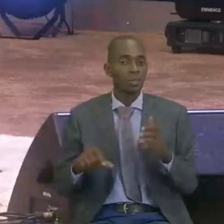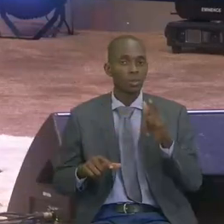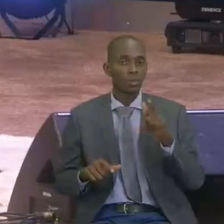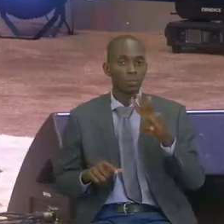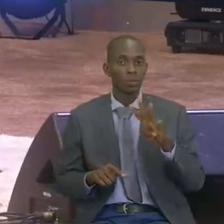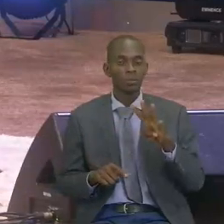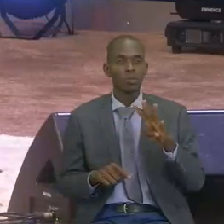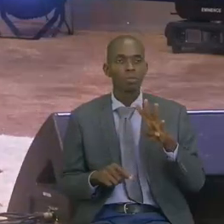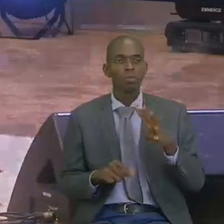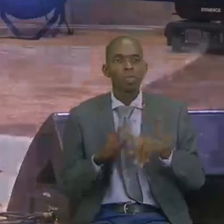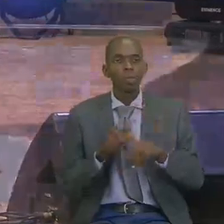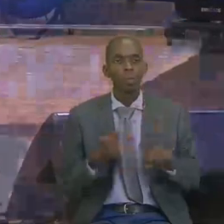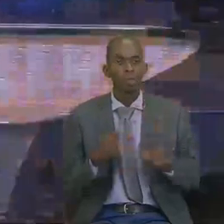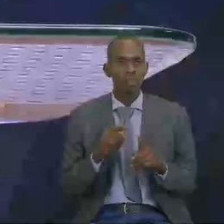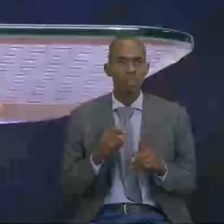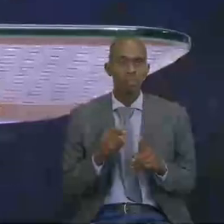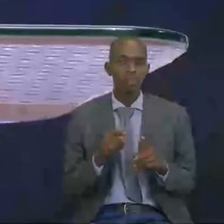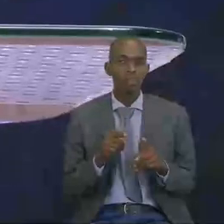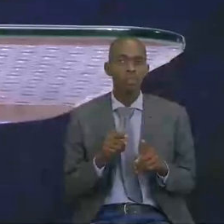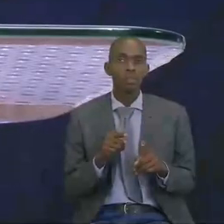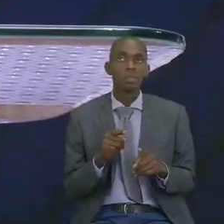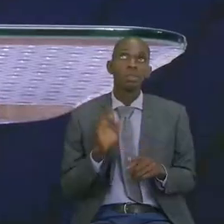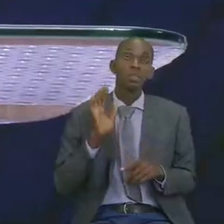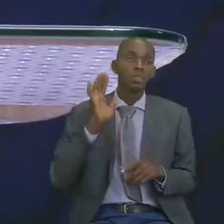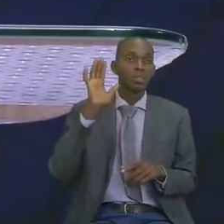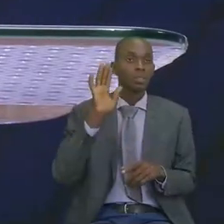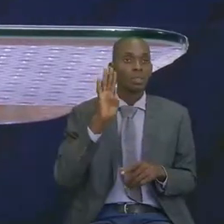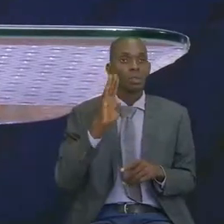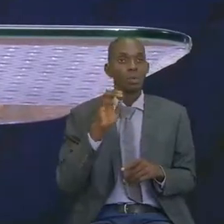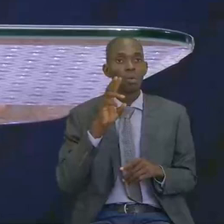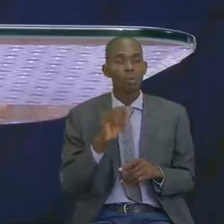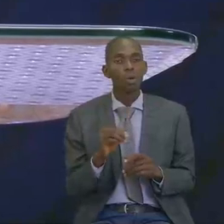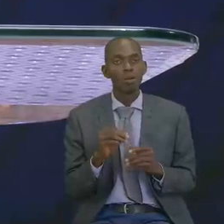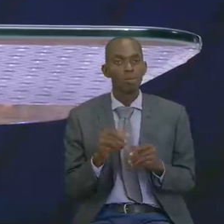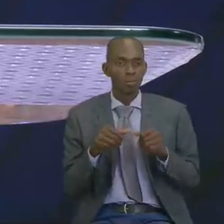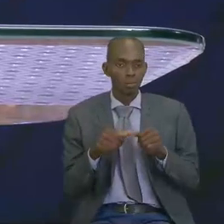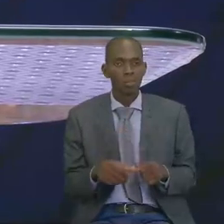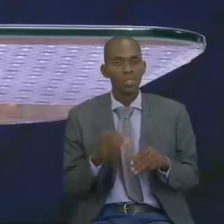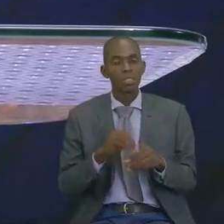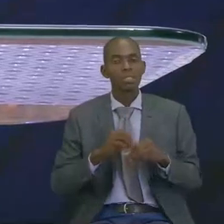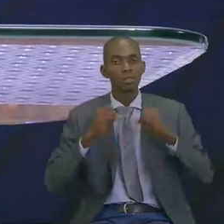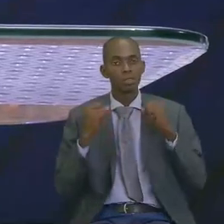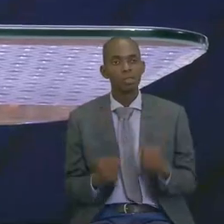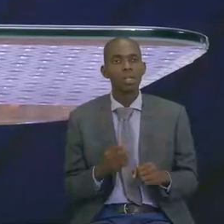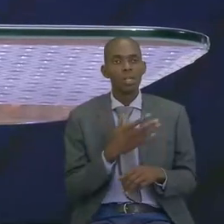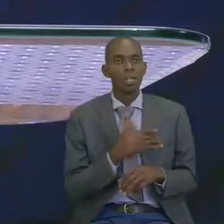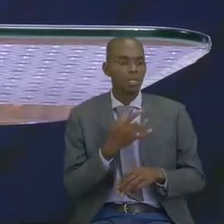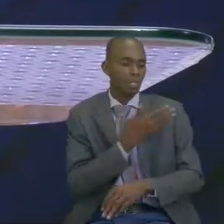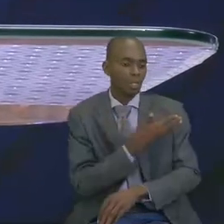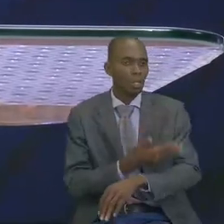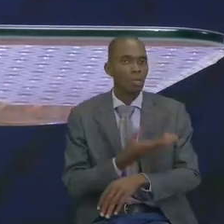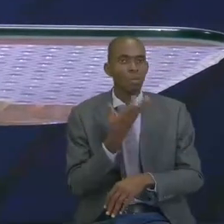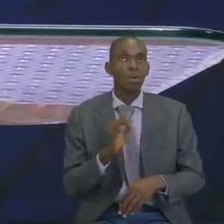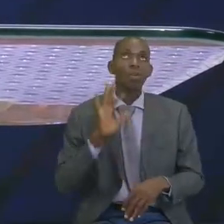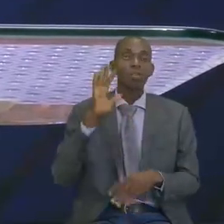dit, mais son arc est demeuré ferme et ses mains ont